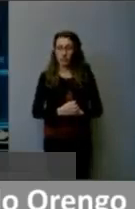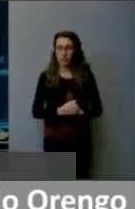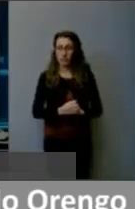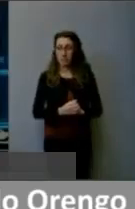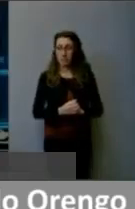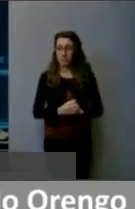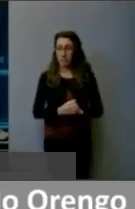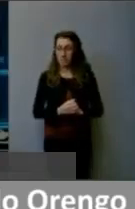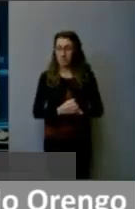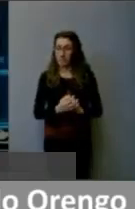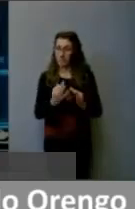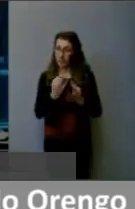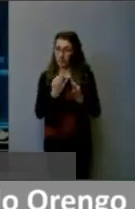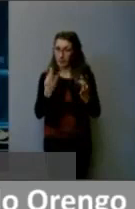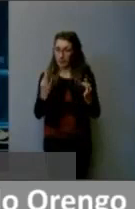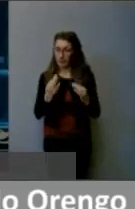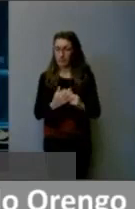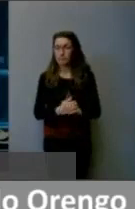Bene.